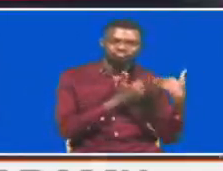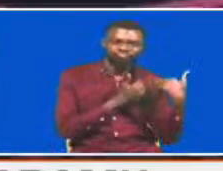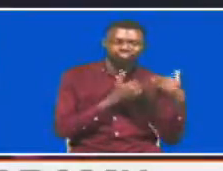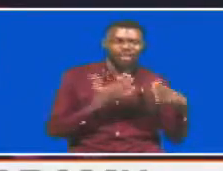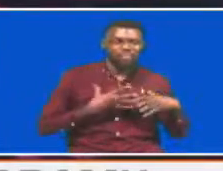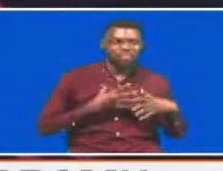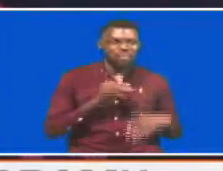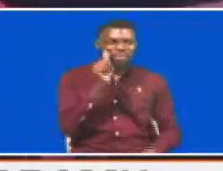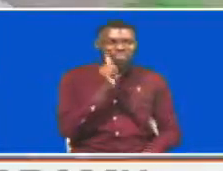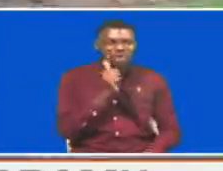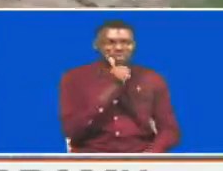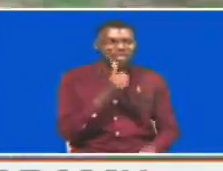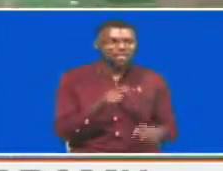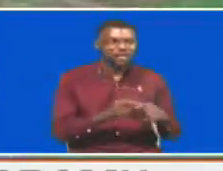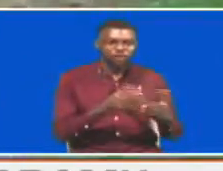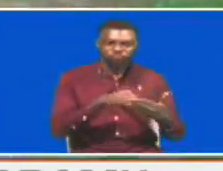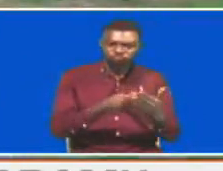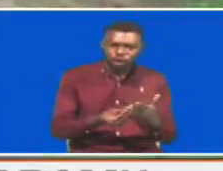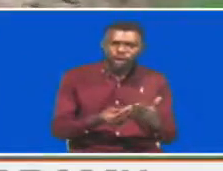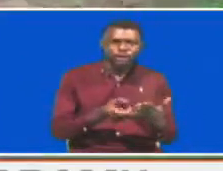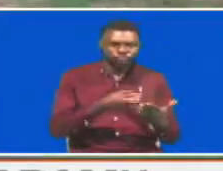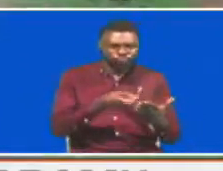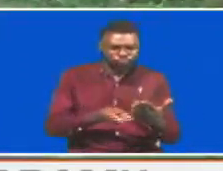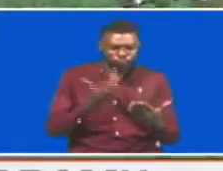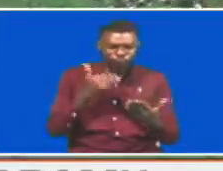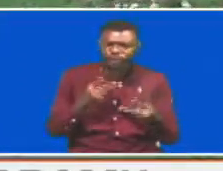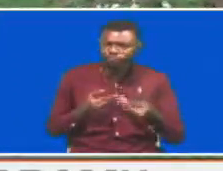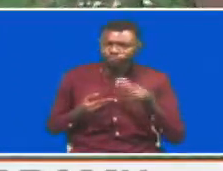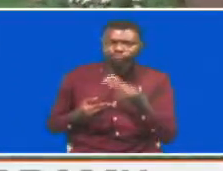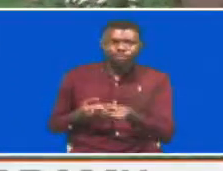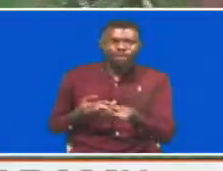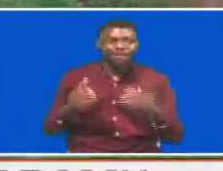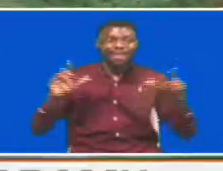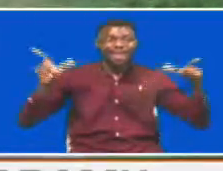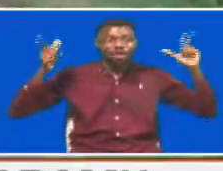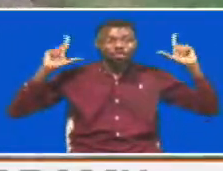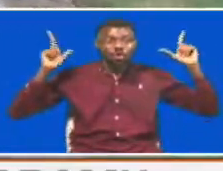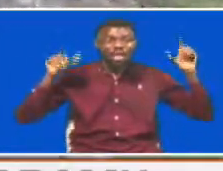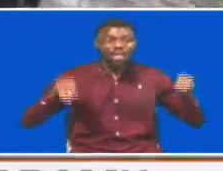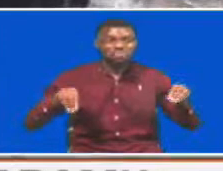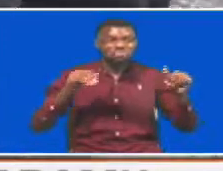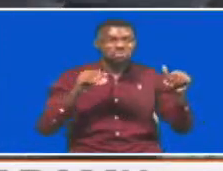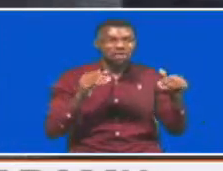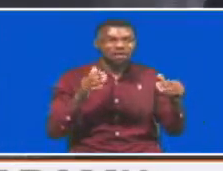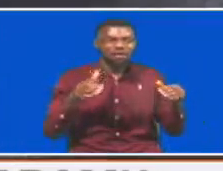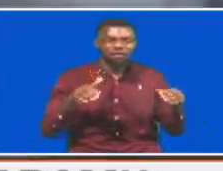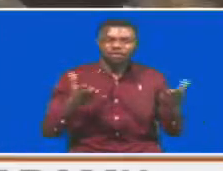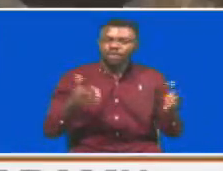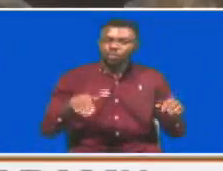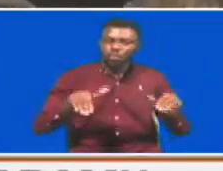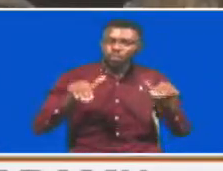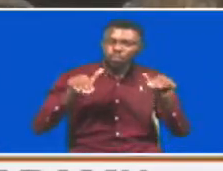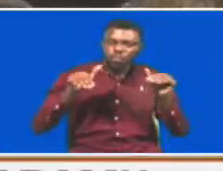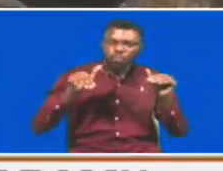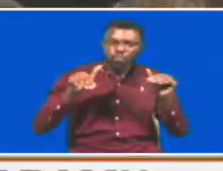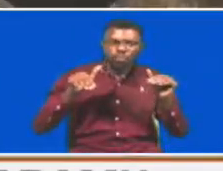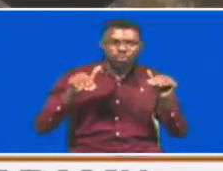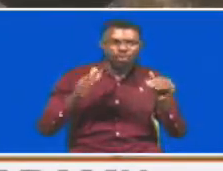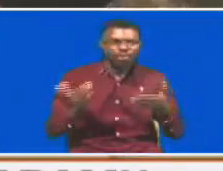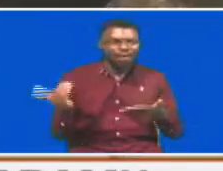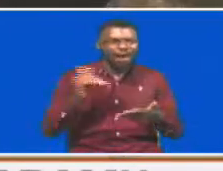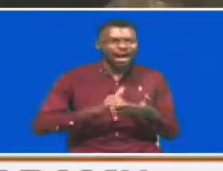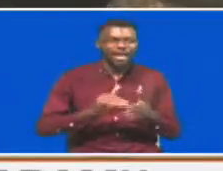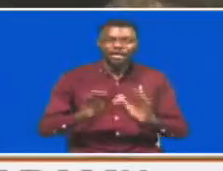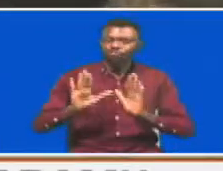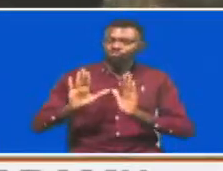kupitia risiti. Baada ya kumaliza hapa, lori iliyobeba mchanga kisha itasimama katika kizuizi cha pili, eneo